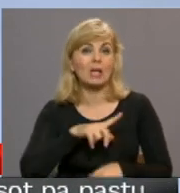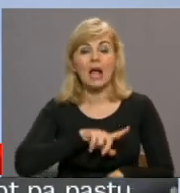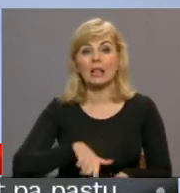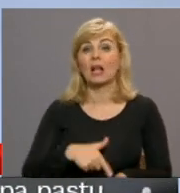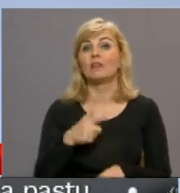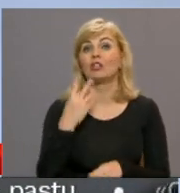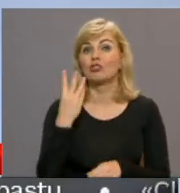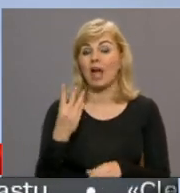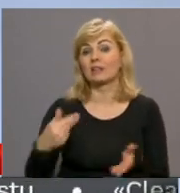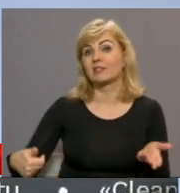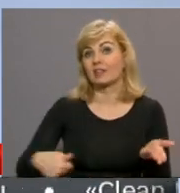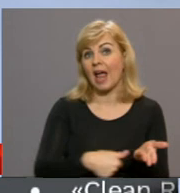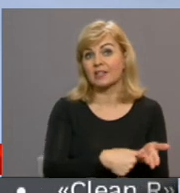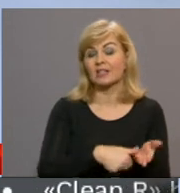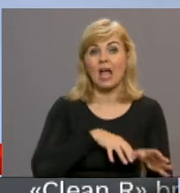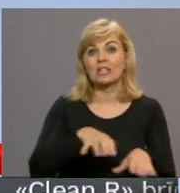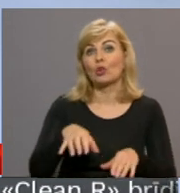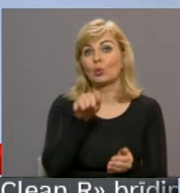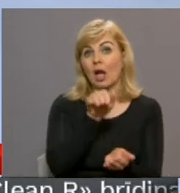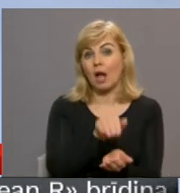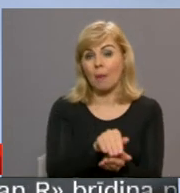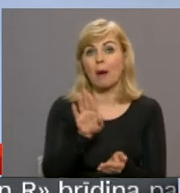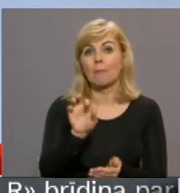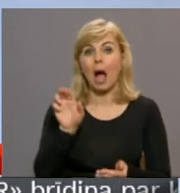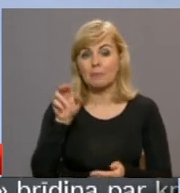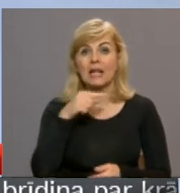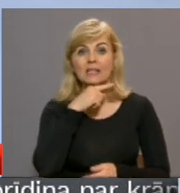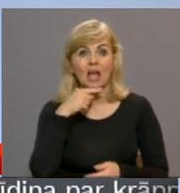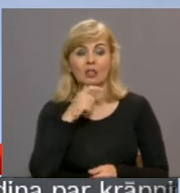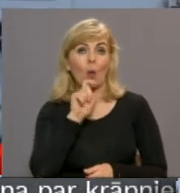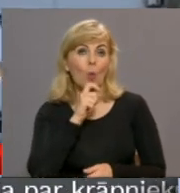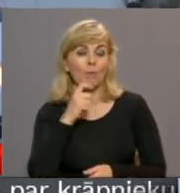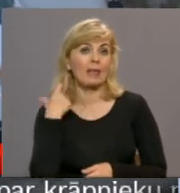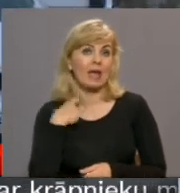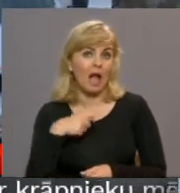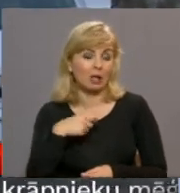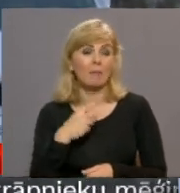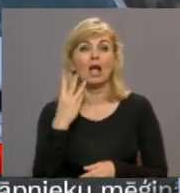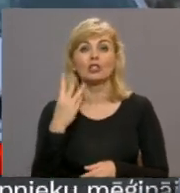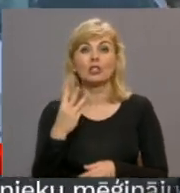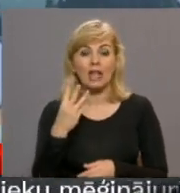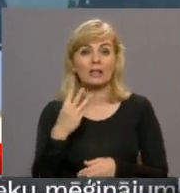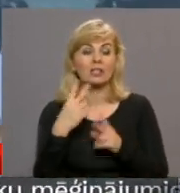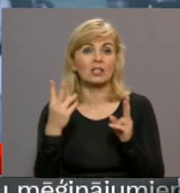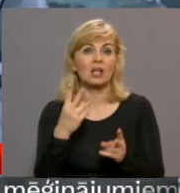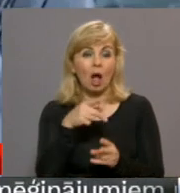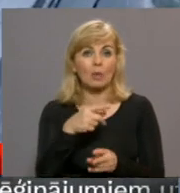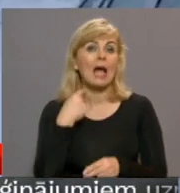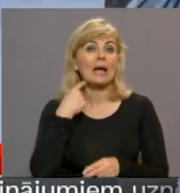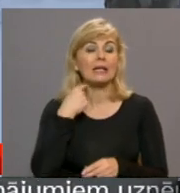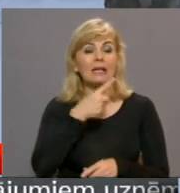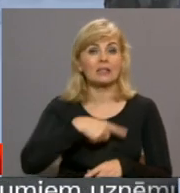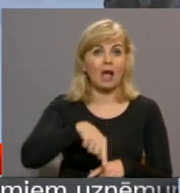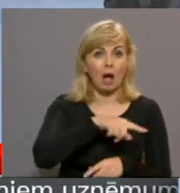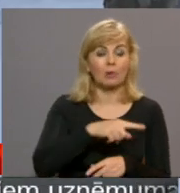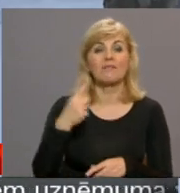ir tikai 4 reģistrētas dzīvnieku kapsētas – Babītē, Cēsīs, Gulbenē un Jēkabpilī, kā arī 4 krematorijas, 3 Rīgas apkārtnē